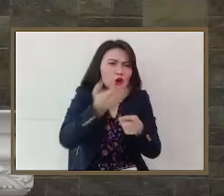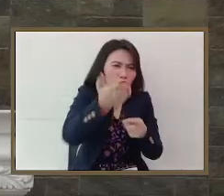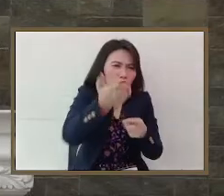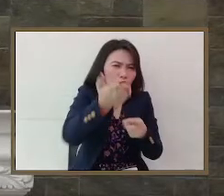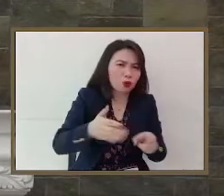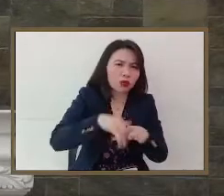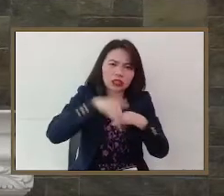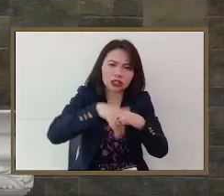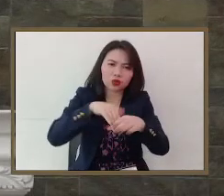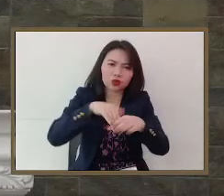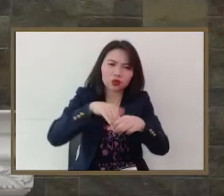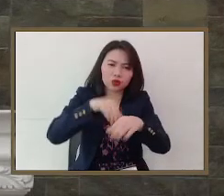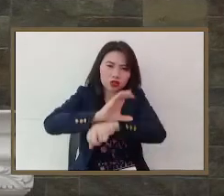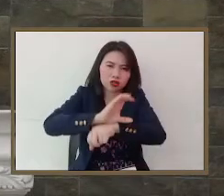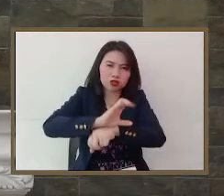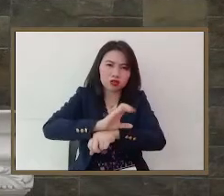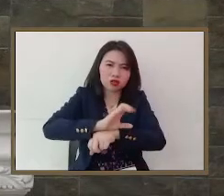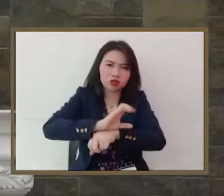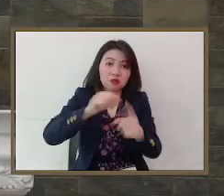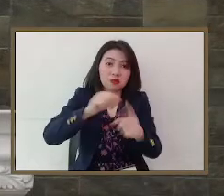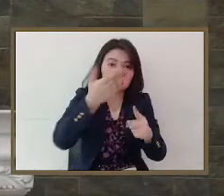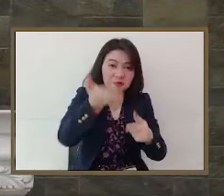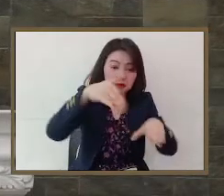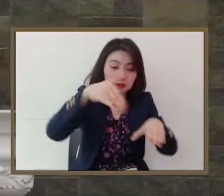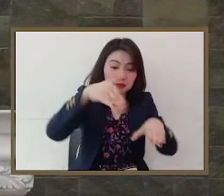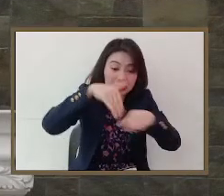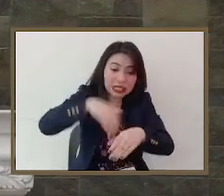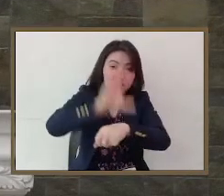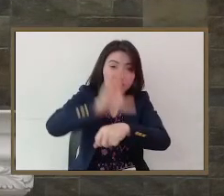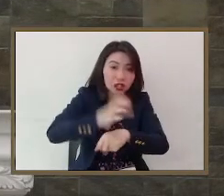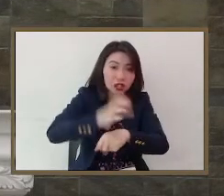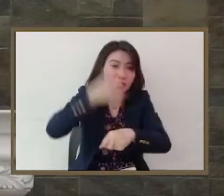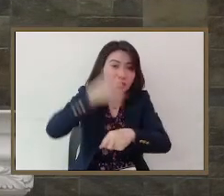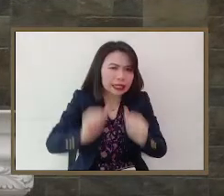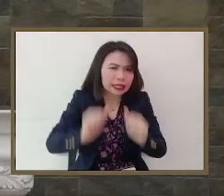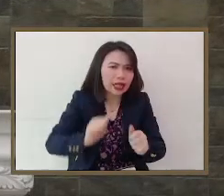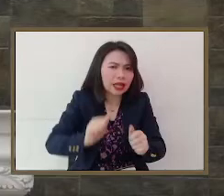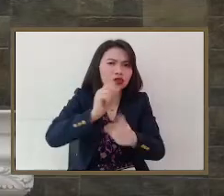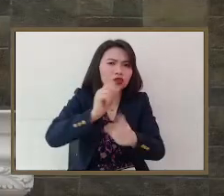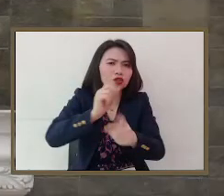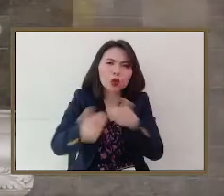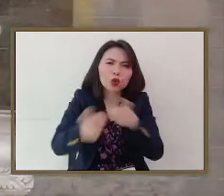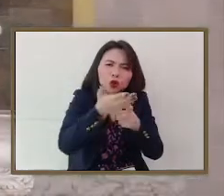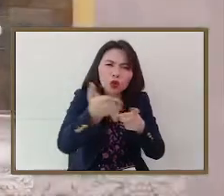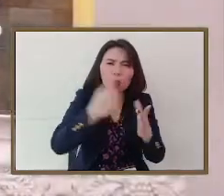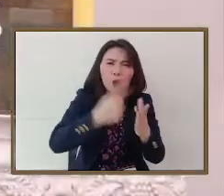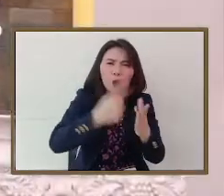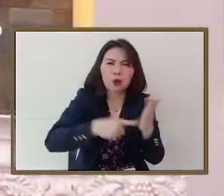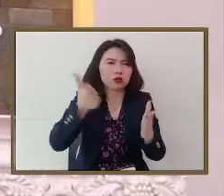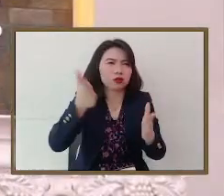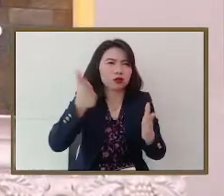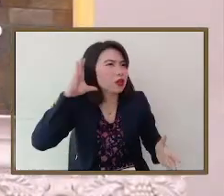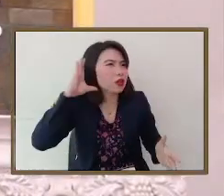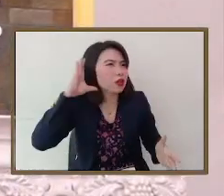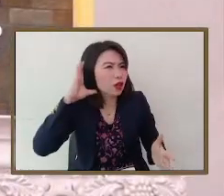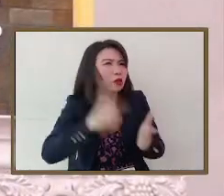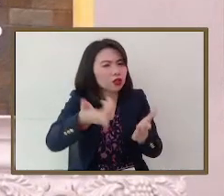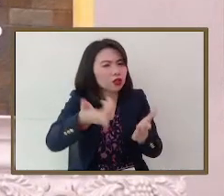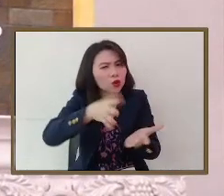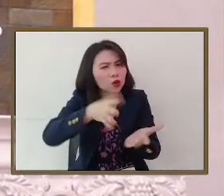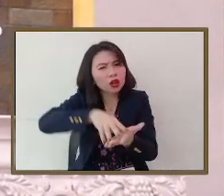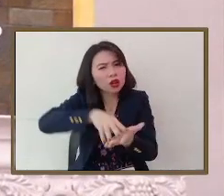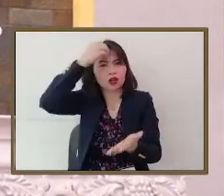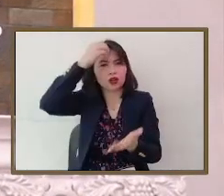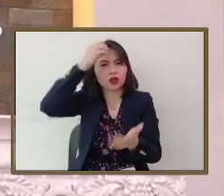simbahan, habang nasa loob ka ng templo. Siya ang magkukontrol sa iyo kung ano ang maririnig mo. Siya ang magkukontrol sa iyo kung ano